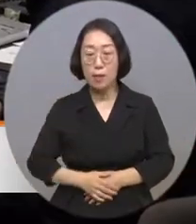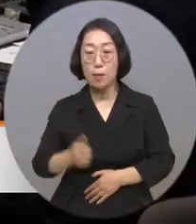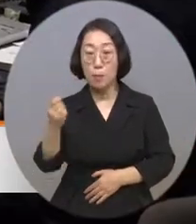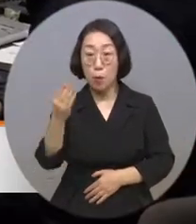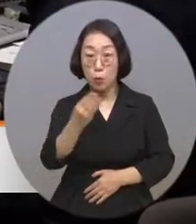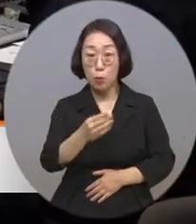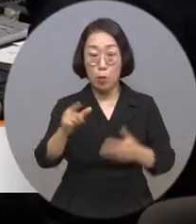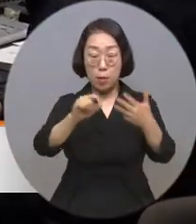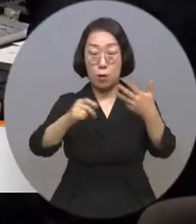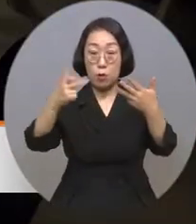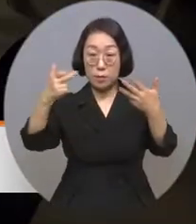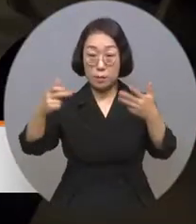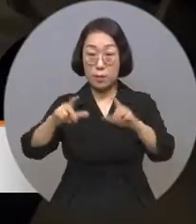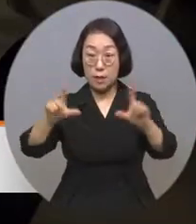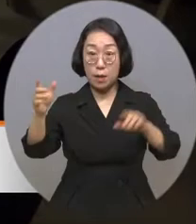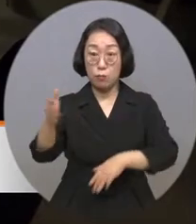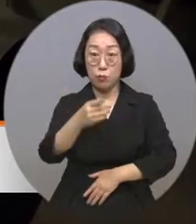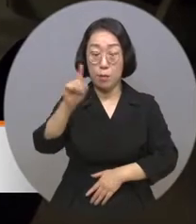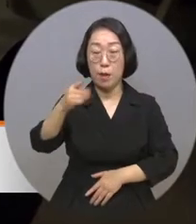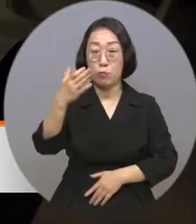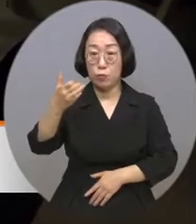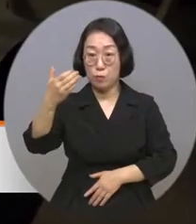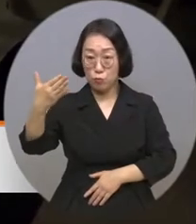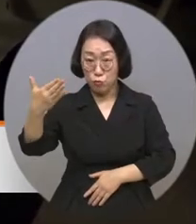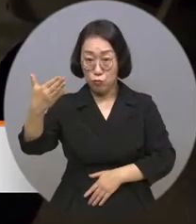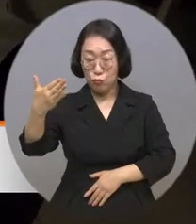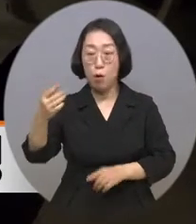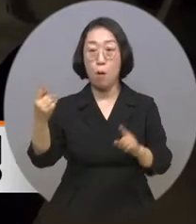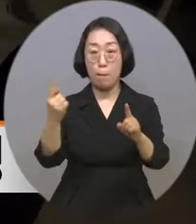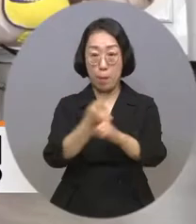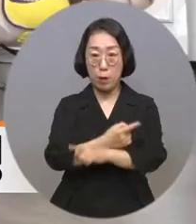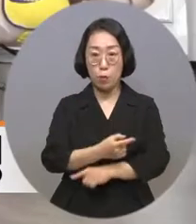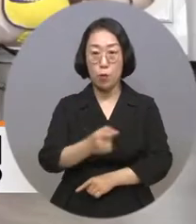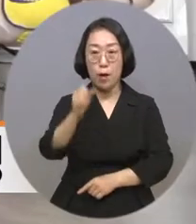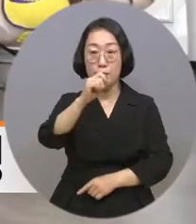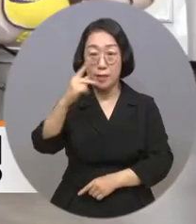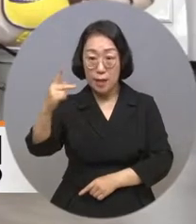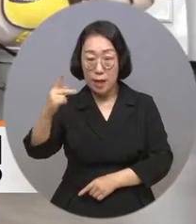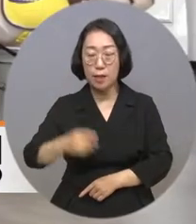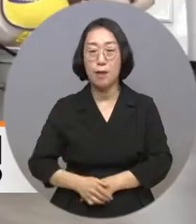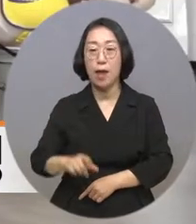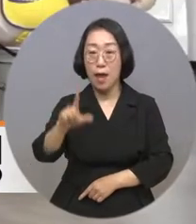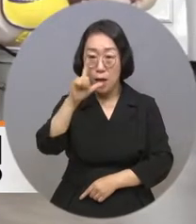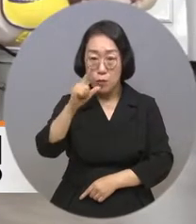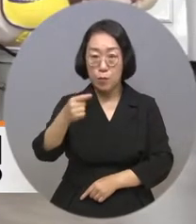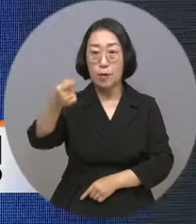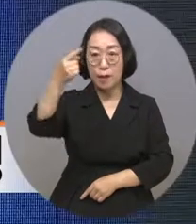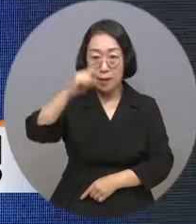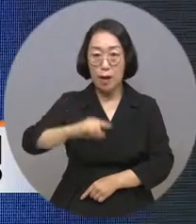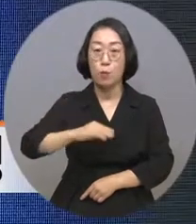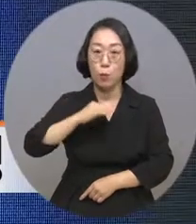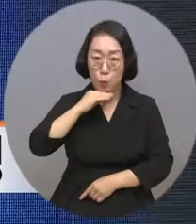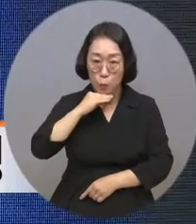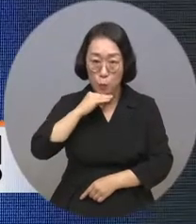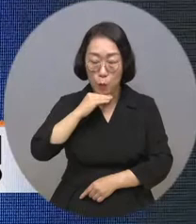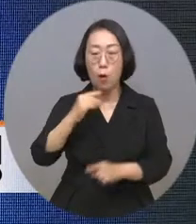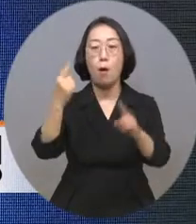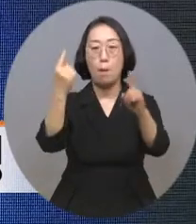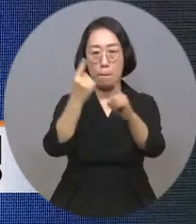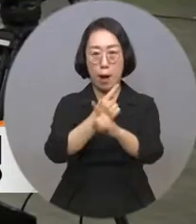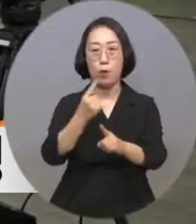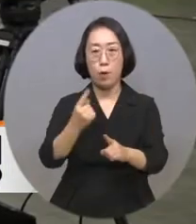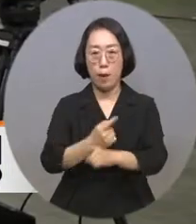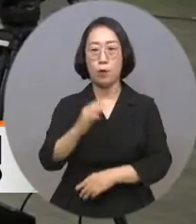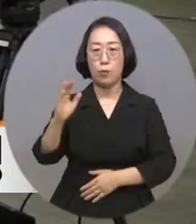번호가 8월 17일부터 199 원 으로 변경되고 sk btv 와 lg u+ 없이 순차적으로 채널